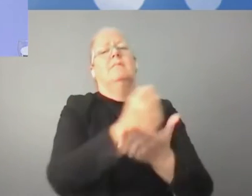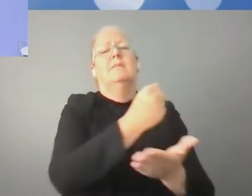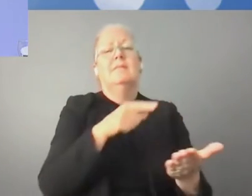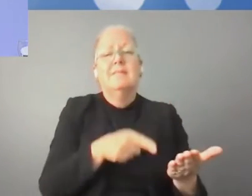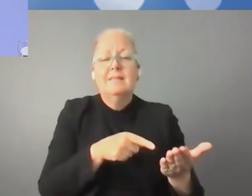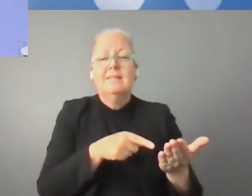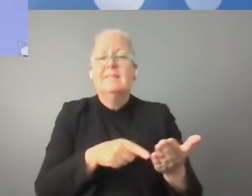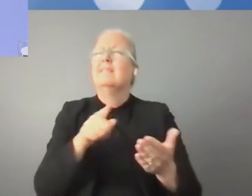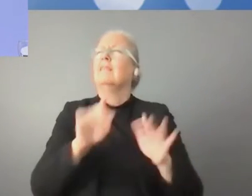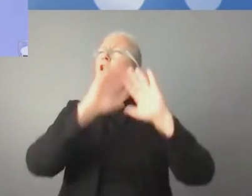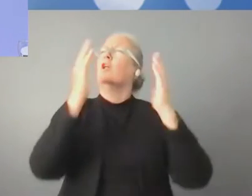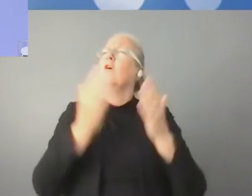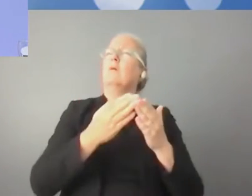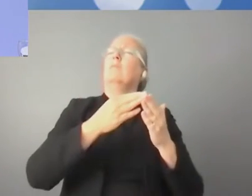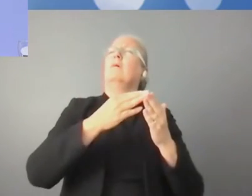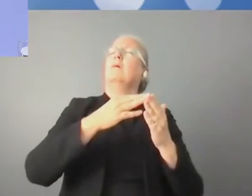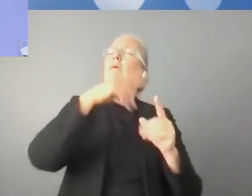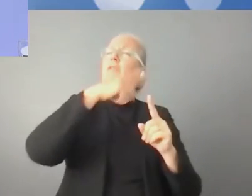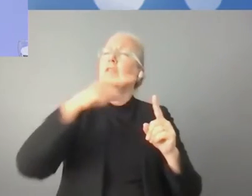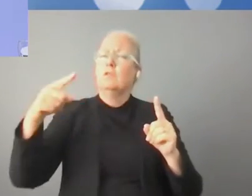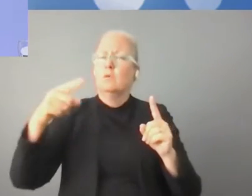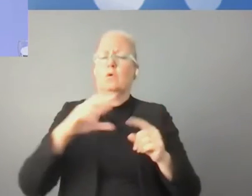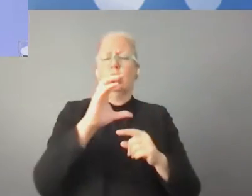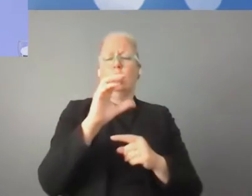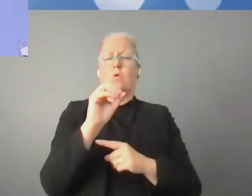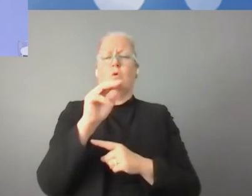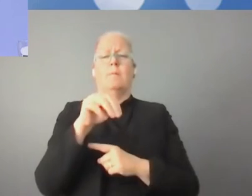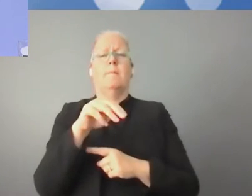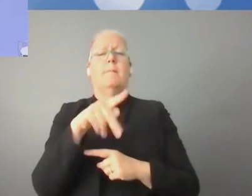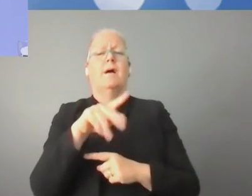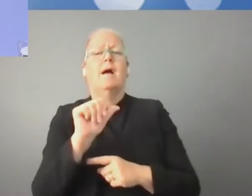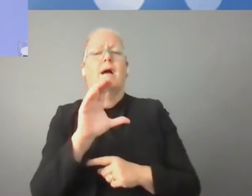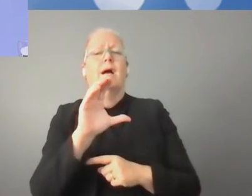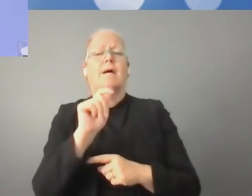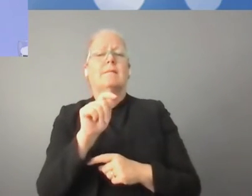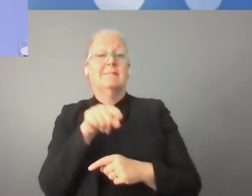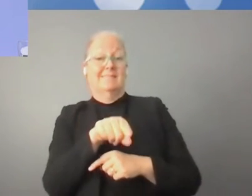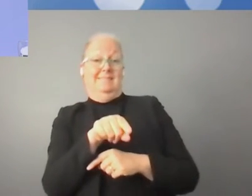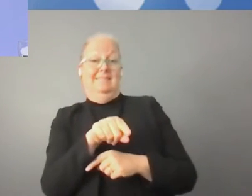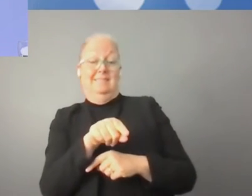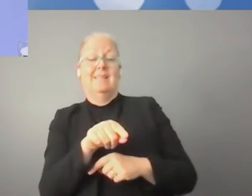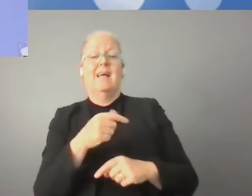человек. Это очень важный документ. Мы в нем говорим также о так называемом